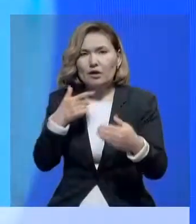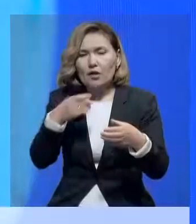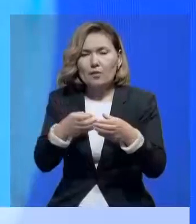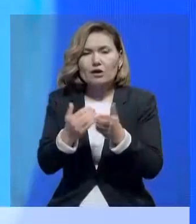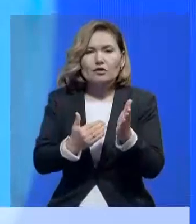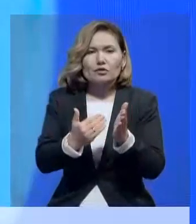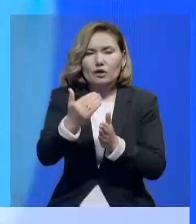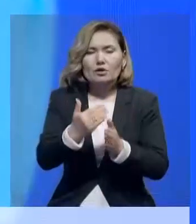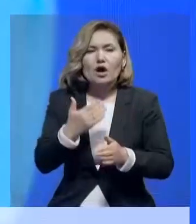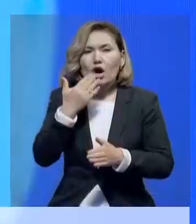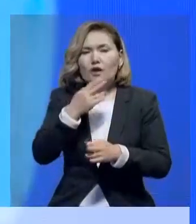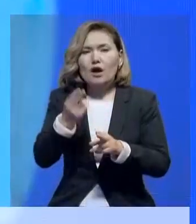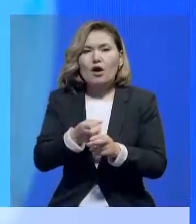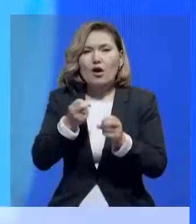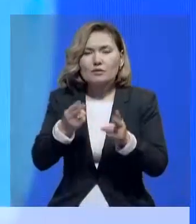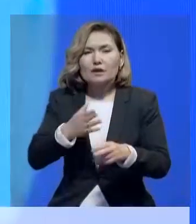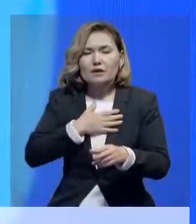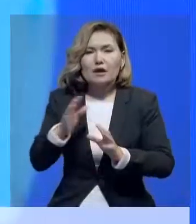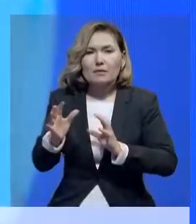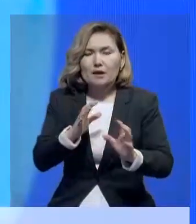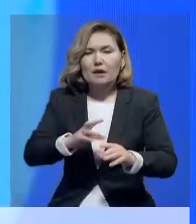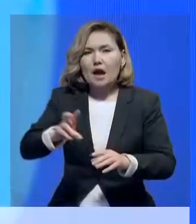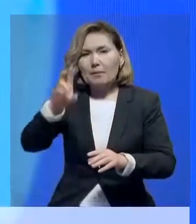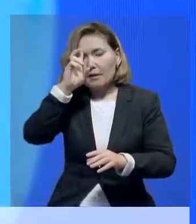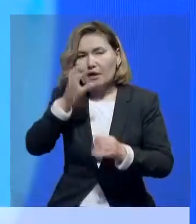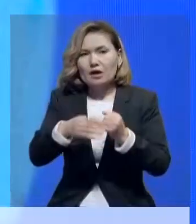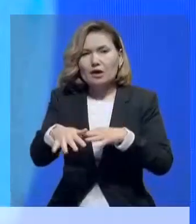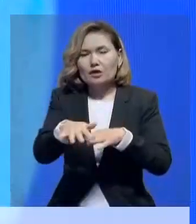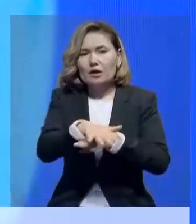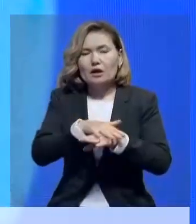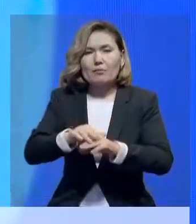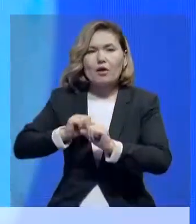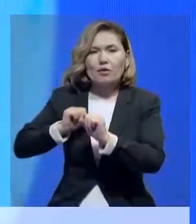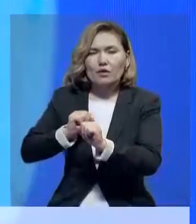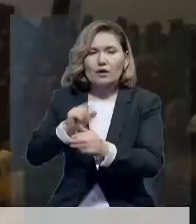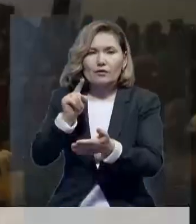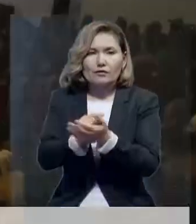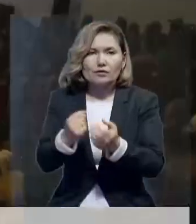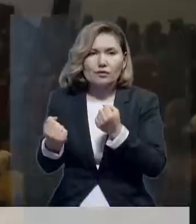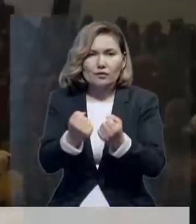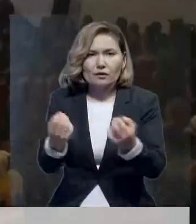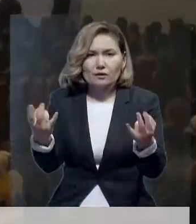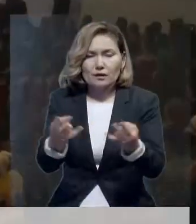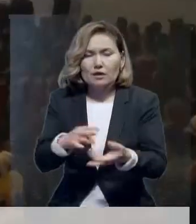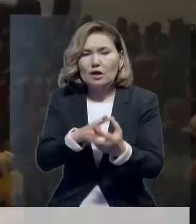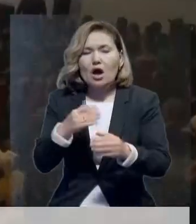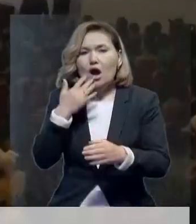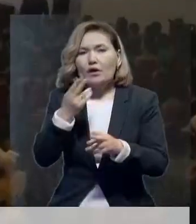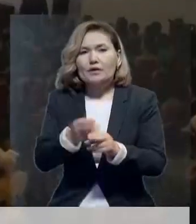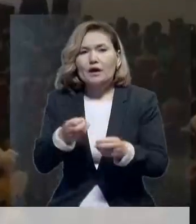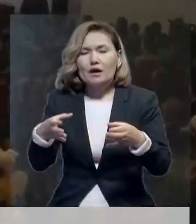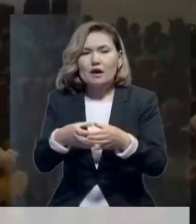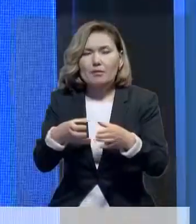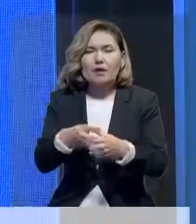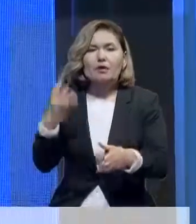армия ұлттық қауіпсіздігіміз бен мемлекет мүддесін сенімді қорғау тірегіне айналуда. Облыс әкімі ұлттық қауіпсіздік